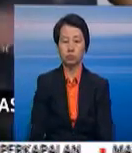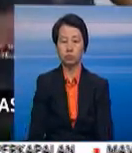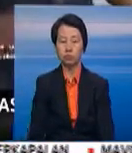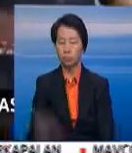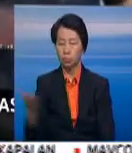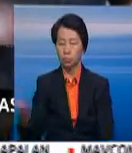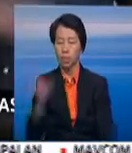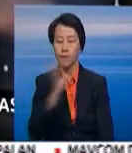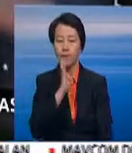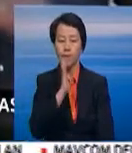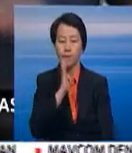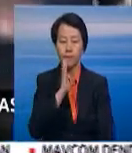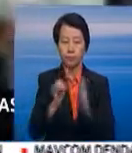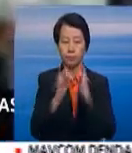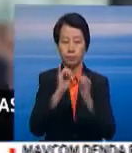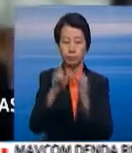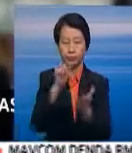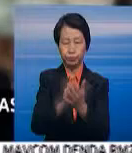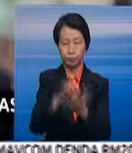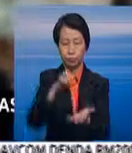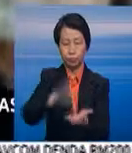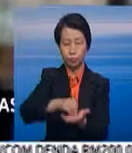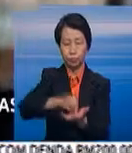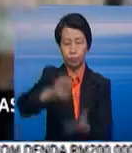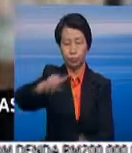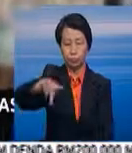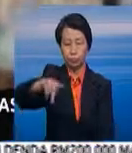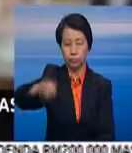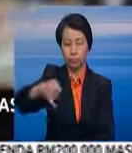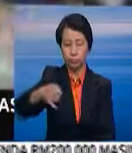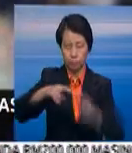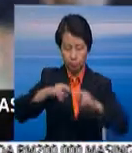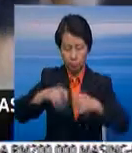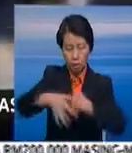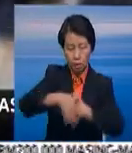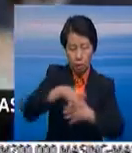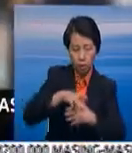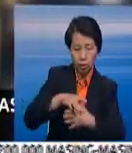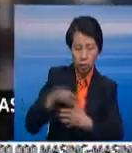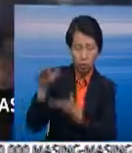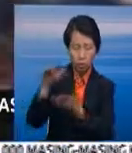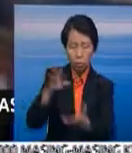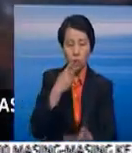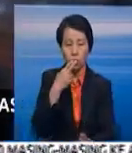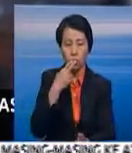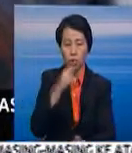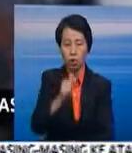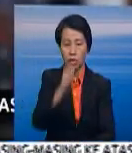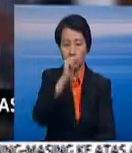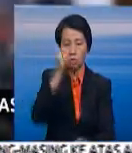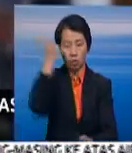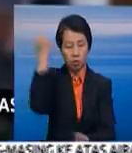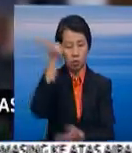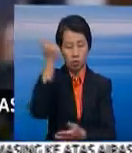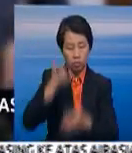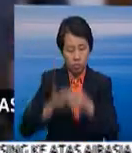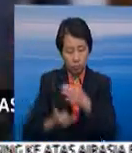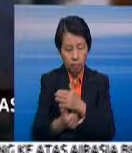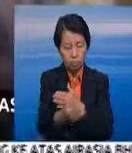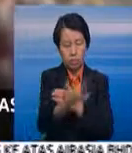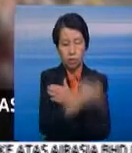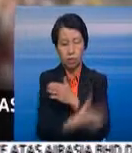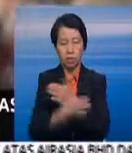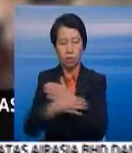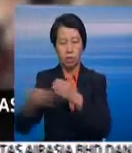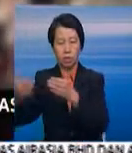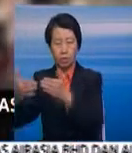Beliau berkata demikian dalam sidang media di Petaling Jaya. Siasatan awal mendapati bekalan rokok dan minuman keras itu dibawa masuk dari negara